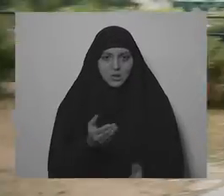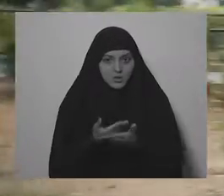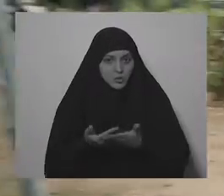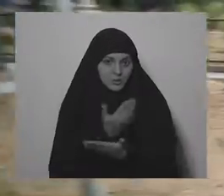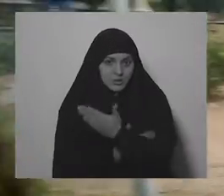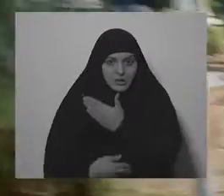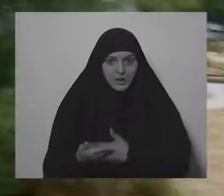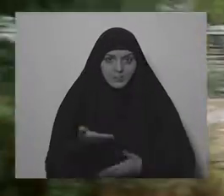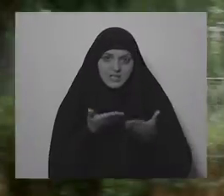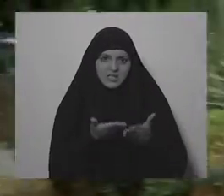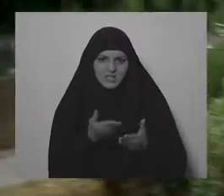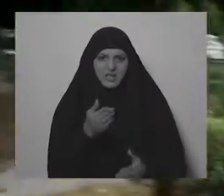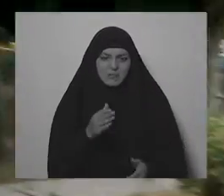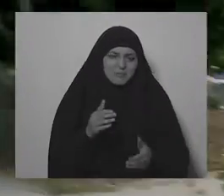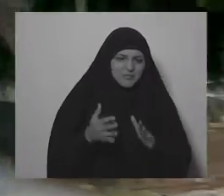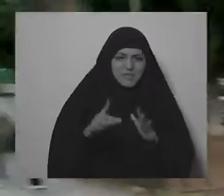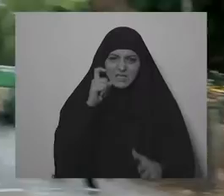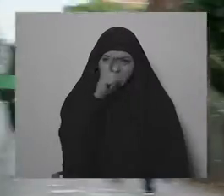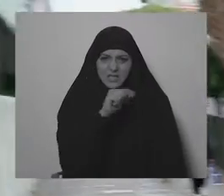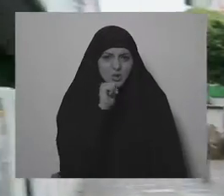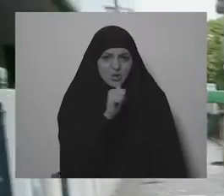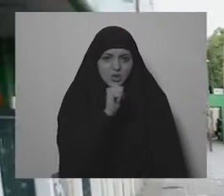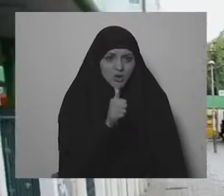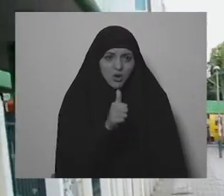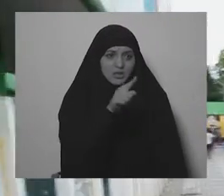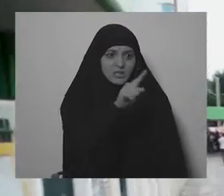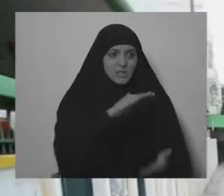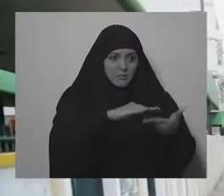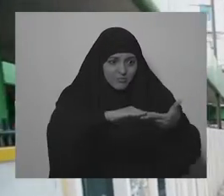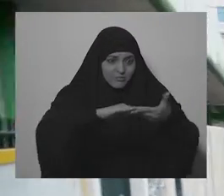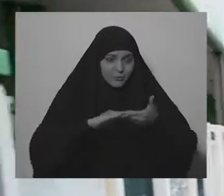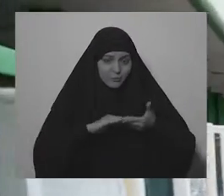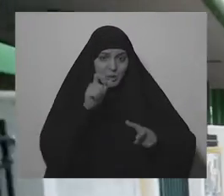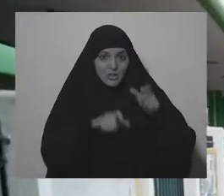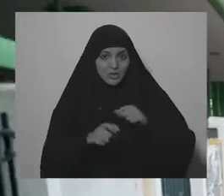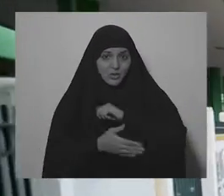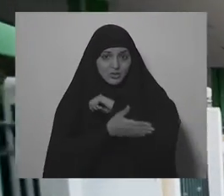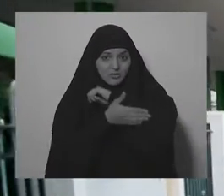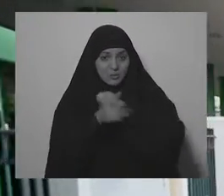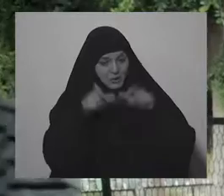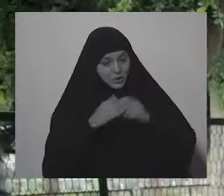handicapées. Et ceci n'est pas toujours possible sans leur collaboration.